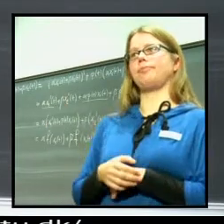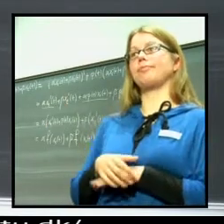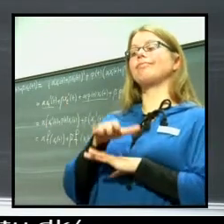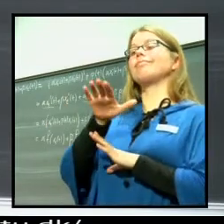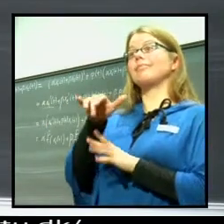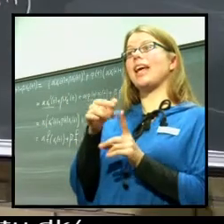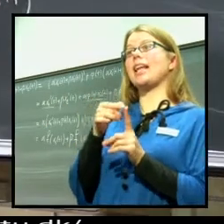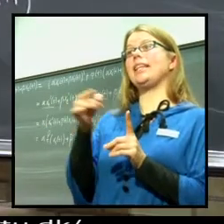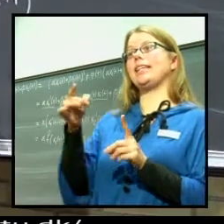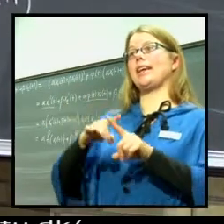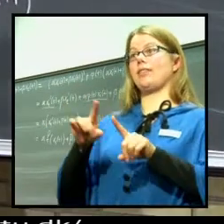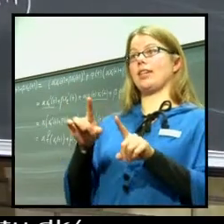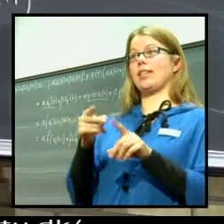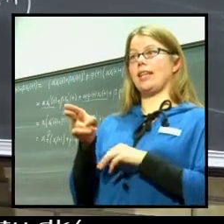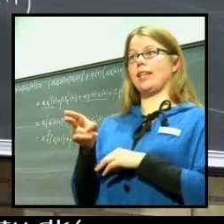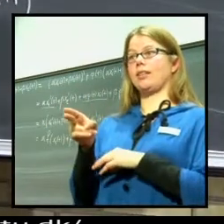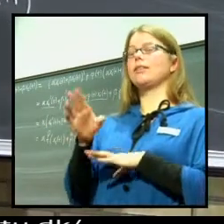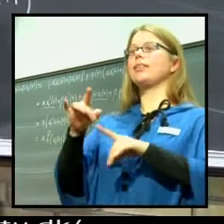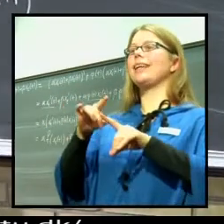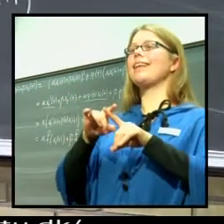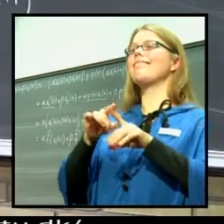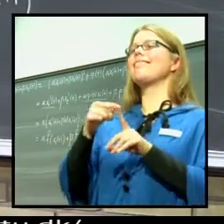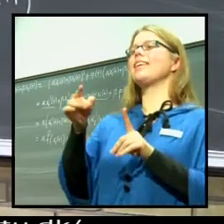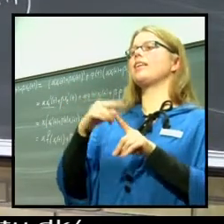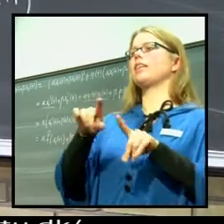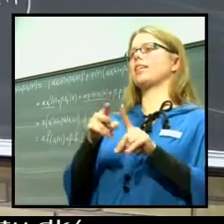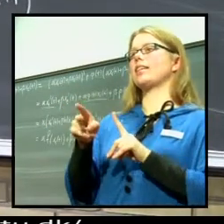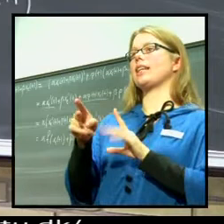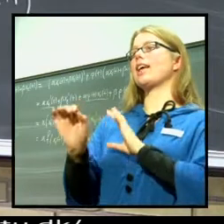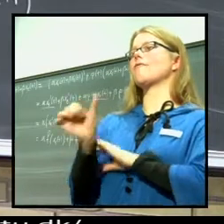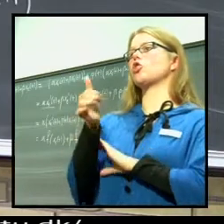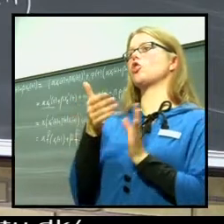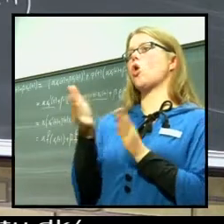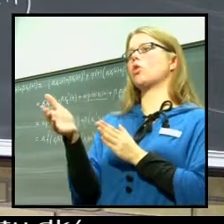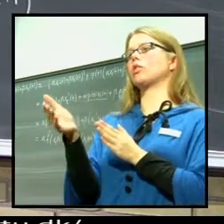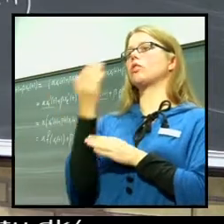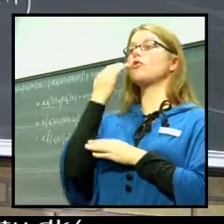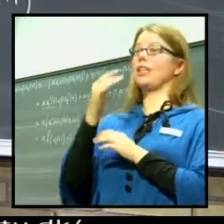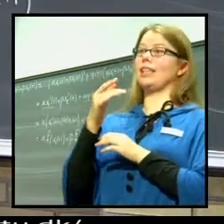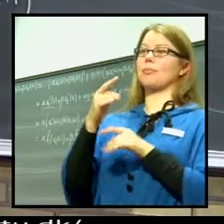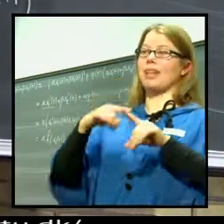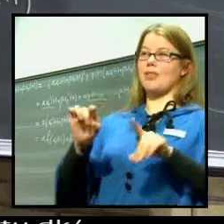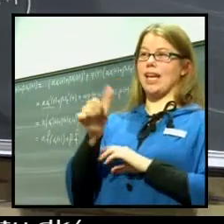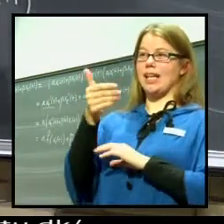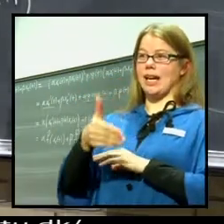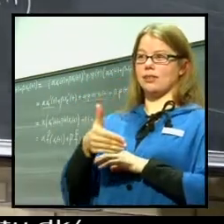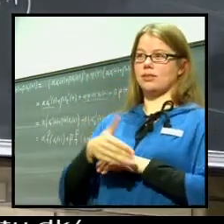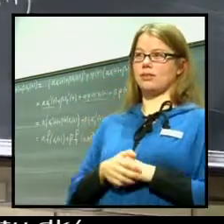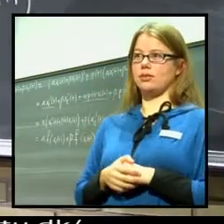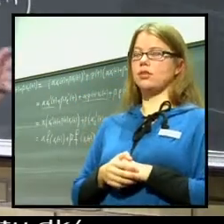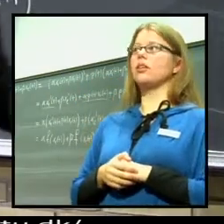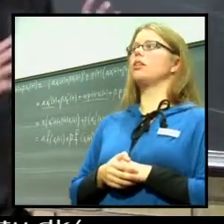lineær differentialligning, og det er en lineær differentialligning af første orden, fordi man kun differentierer én gang. Så kan man så